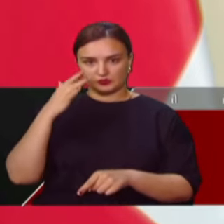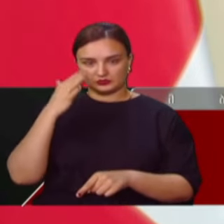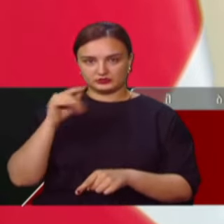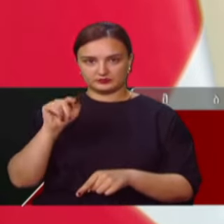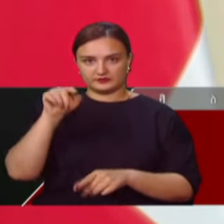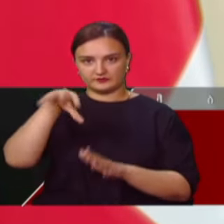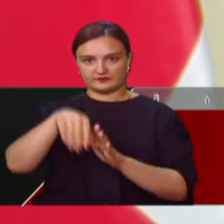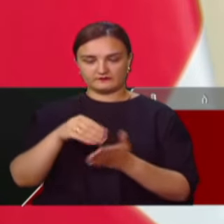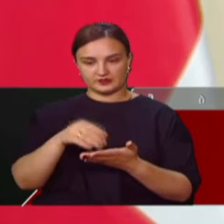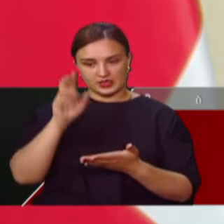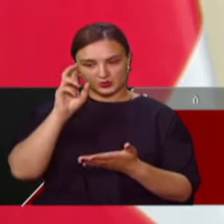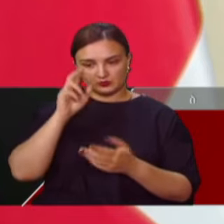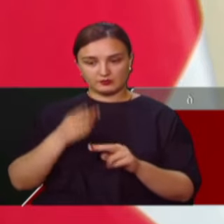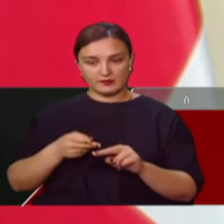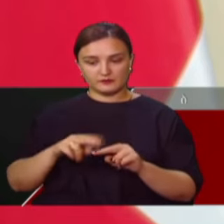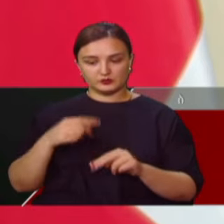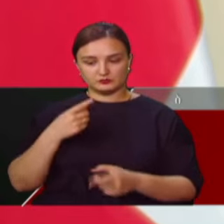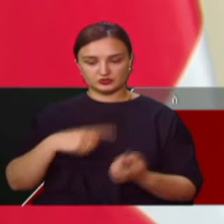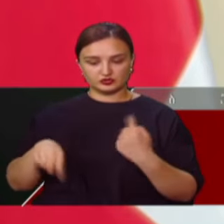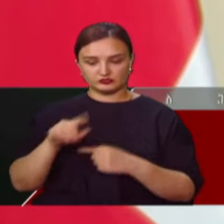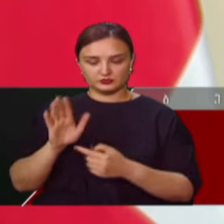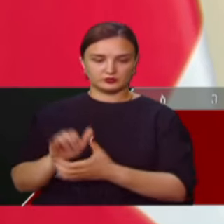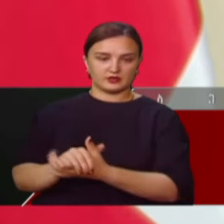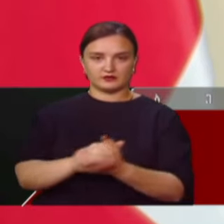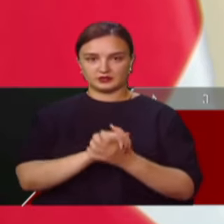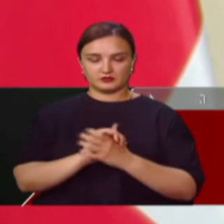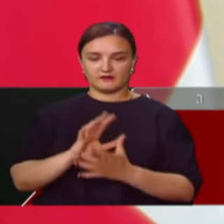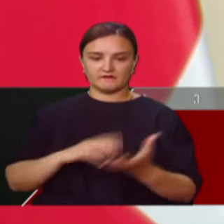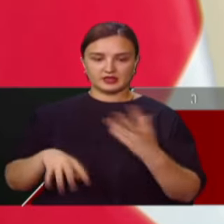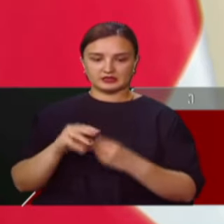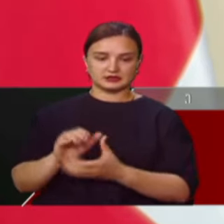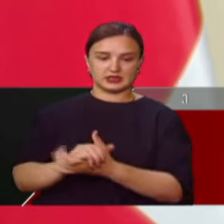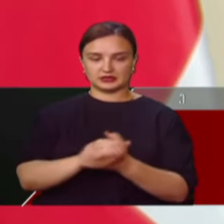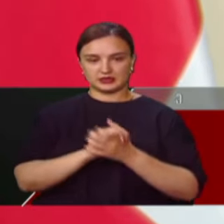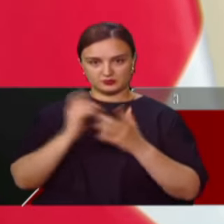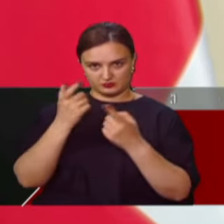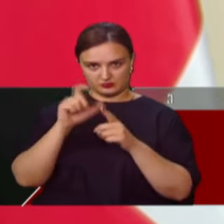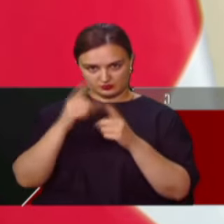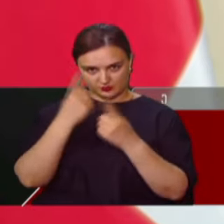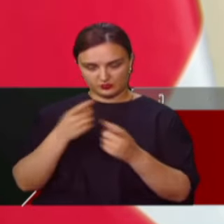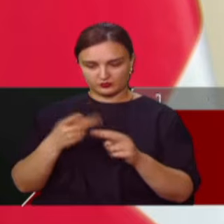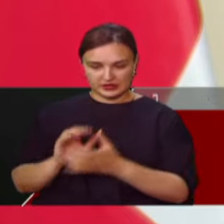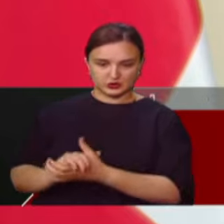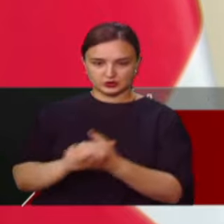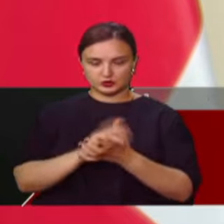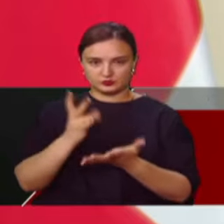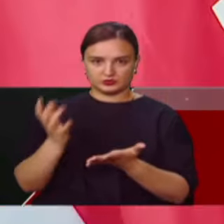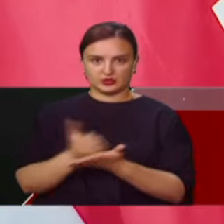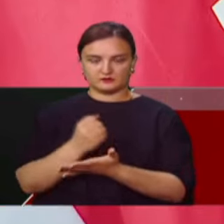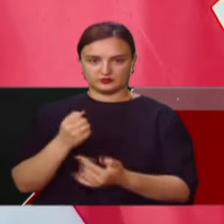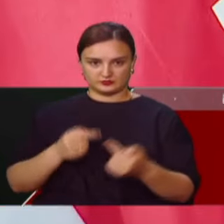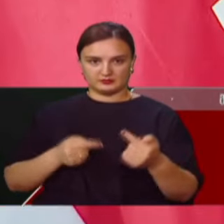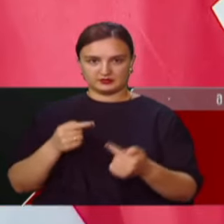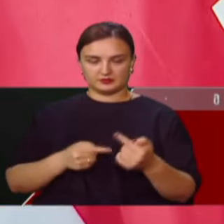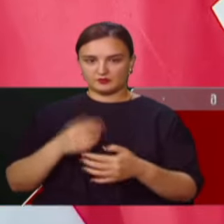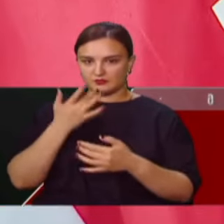იმყოფება ხელისუფლებაში. ამიტომ ჩვენ გავერთიანდით, ამიტომ ყოველას გაერთიანებისკენ მოუწოდებთ და ამიტომ ერთიანობა უნდა გამოიმარჯოს დაპირისპირებას.